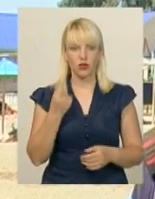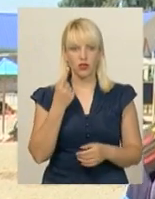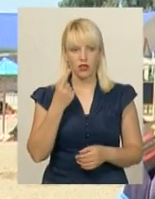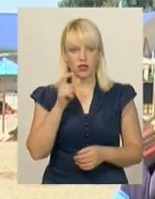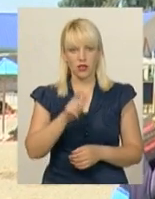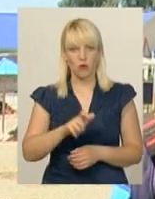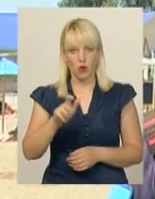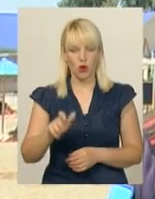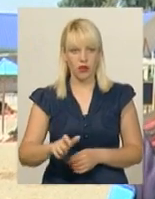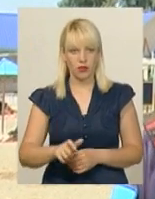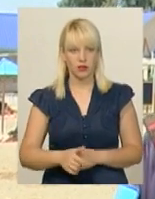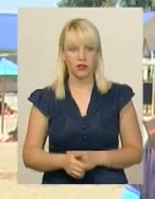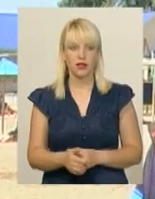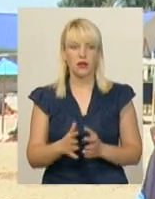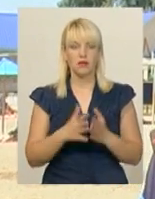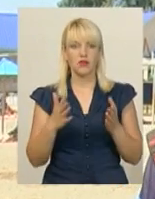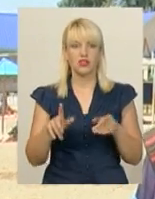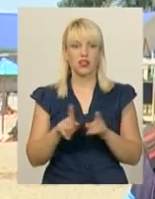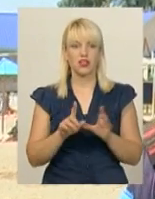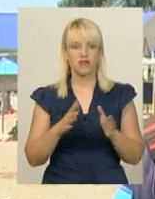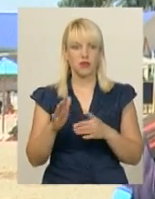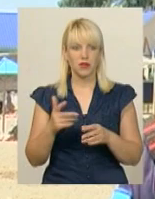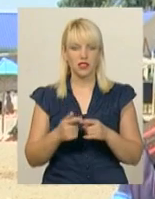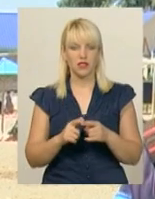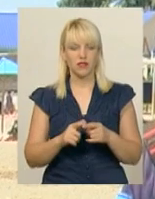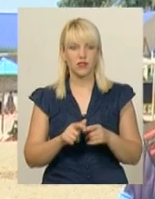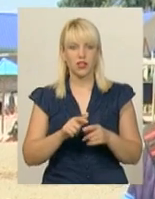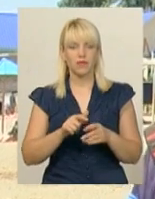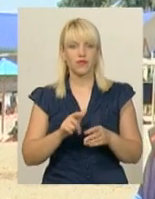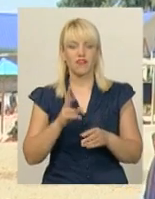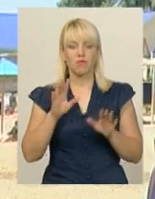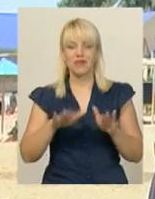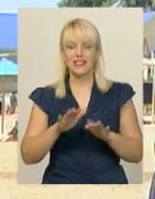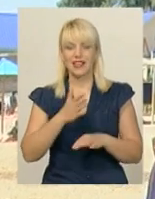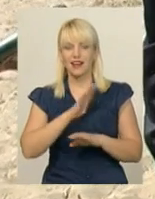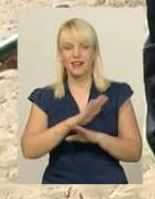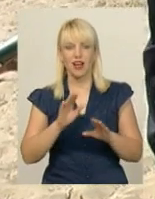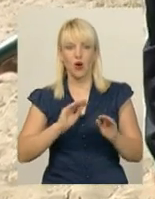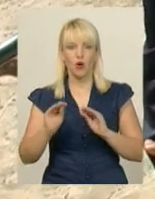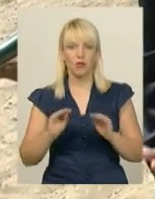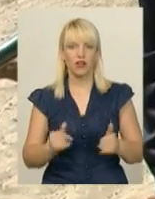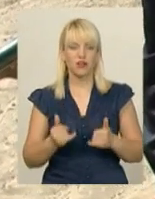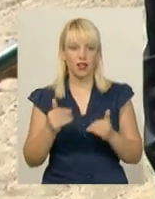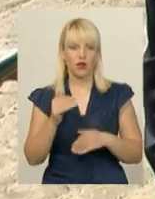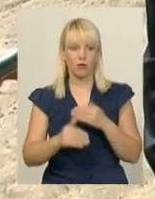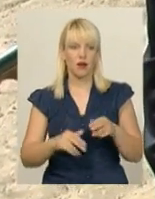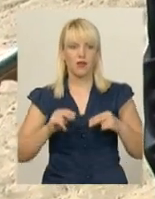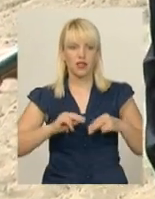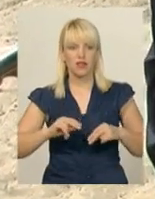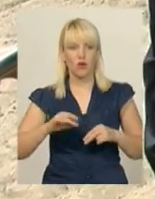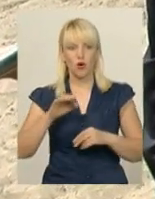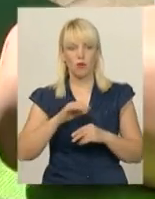подолян. Переважна більшість таких випадків стається саме в місцях, не обладнаних для купання. Працівники обласного